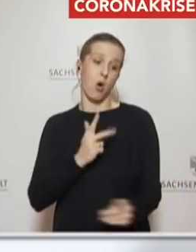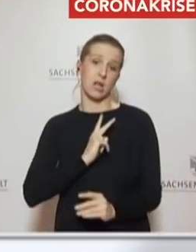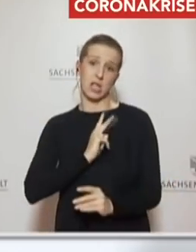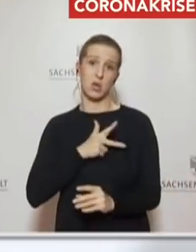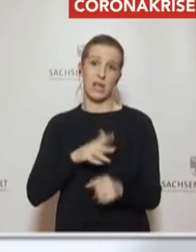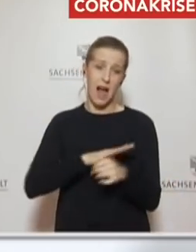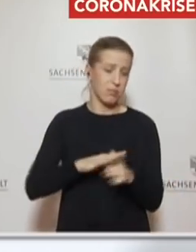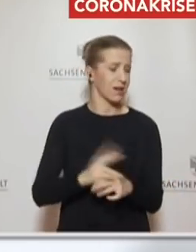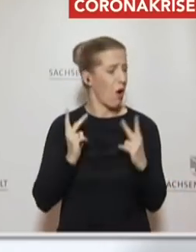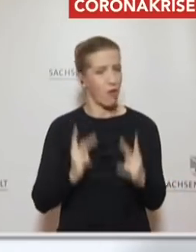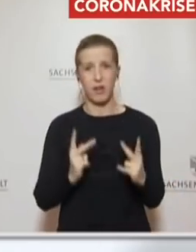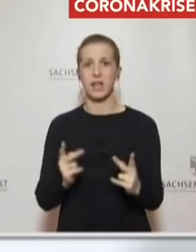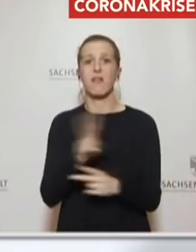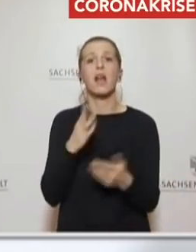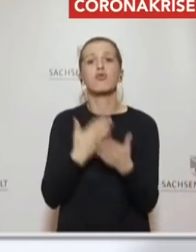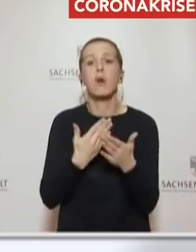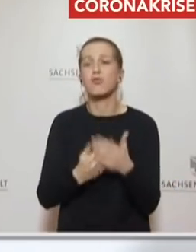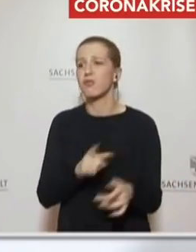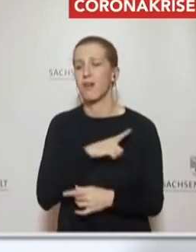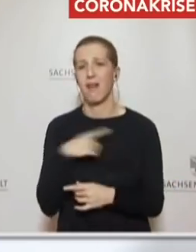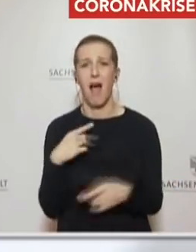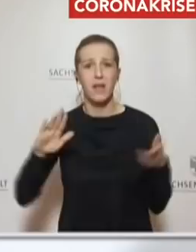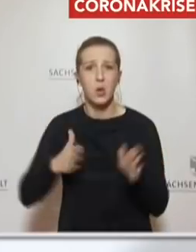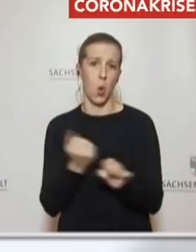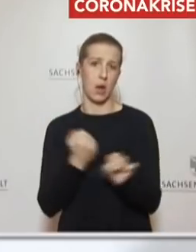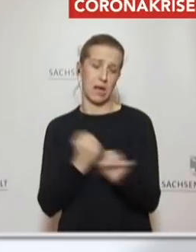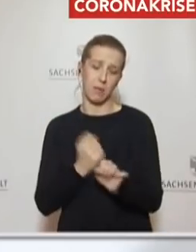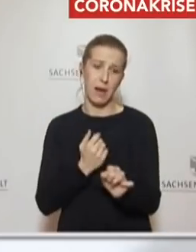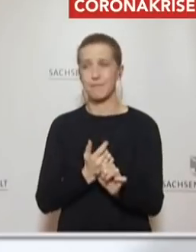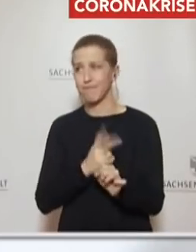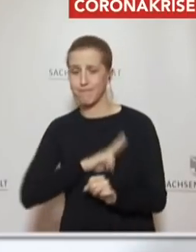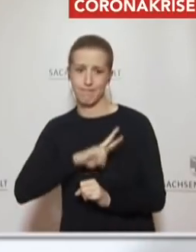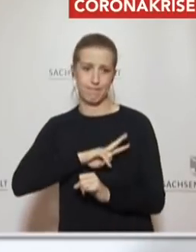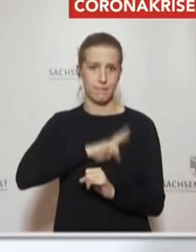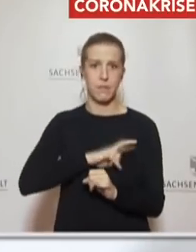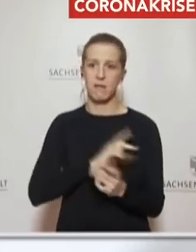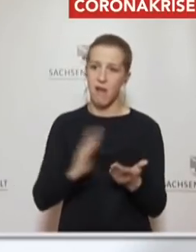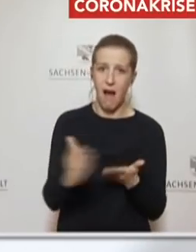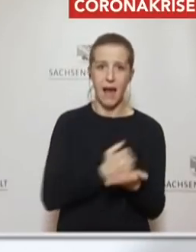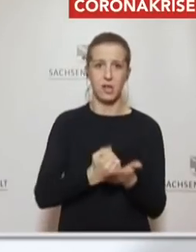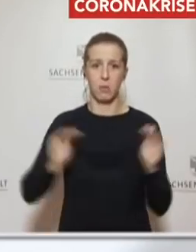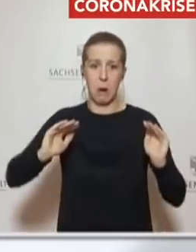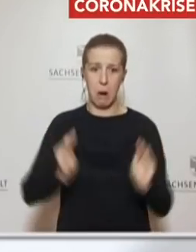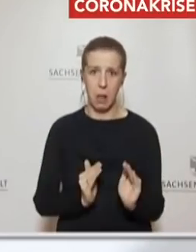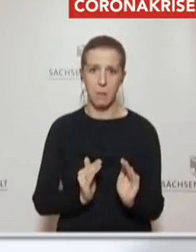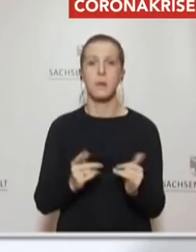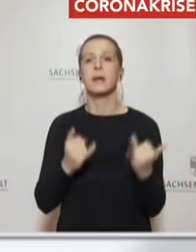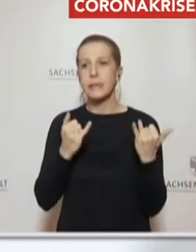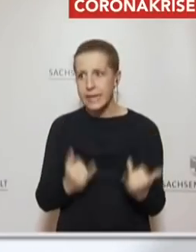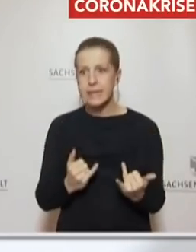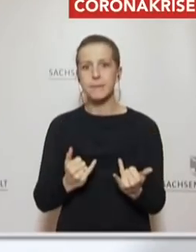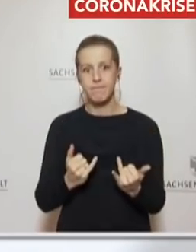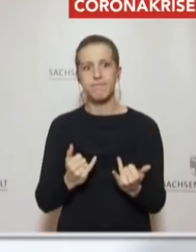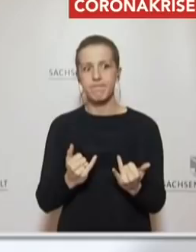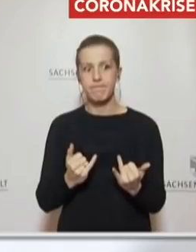ist. Diejenigen, die schon lange in Kurzarbeit sind und demzufolge ein reduziertes Einkommen haben, da müssen wir jetzt auch mit Blick